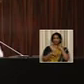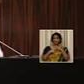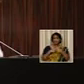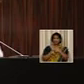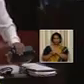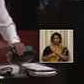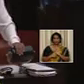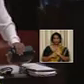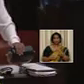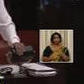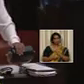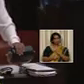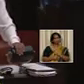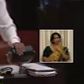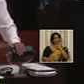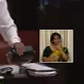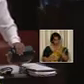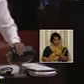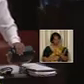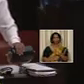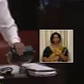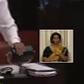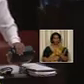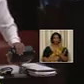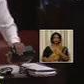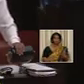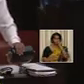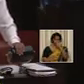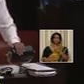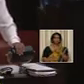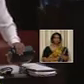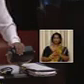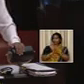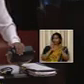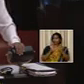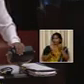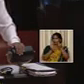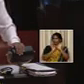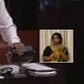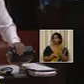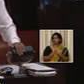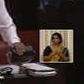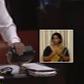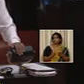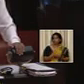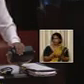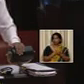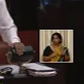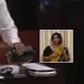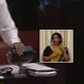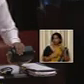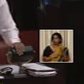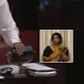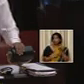ආණ්ඩුවෙන් ඉල්ලීමක් කරනවා ආණ්ඩුවෙන් ඉල්ලීමක් කරනවා කරුණා කරලා මේක පිළිබඳව විධිමත් පරීක්ෂණයක් ඉක්මනින් පවත්වලා